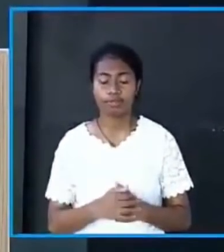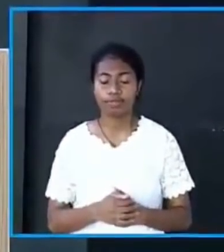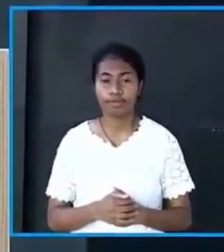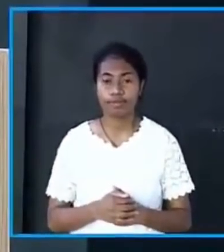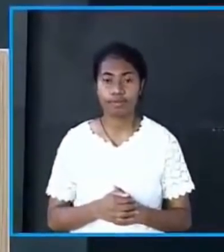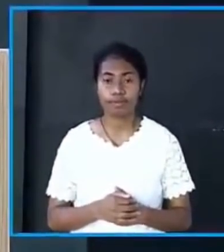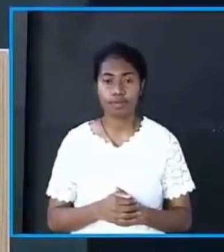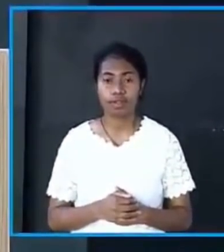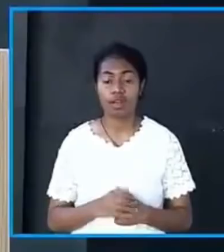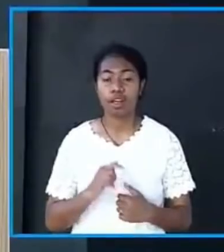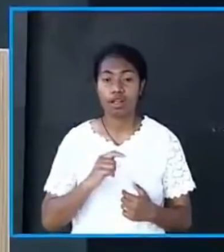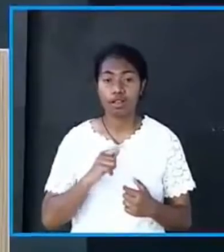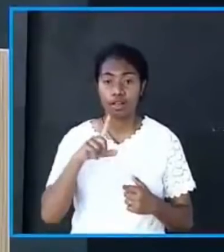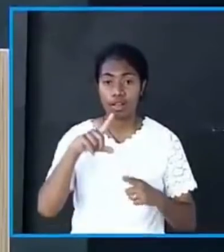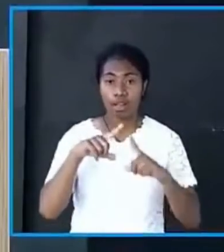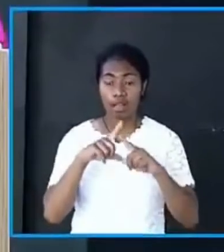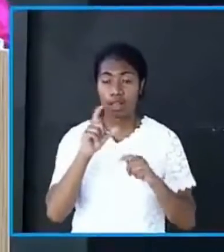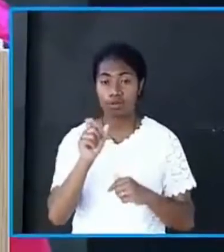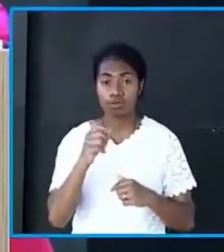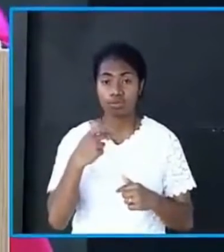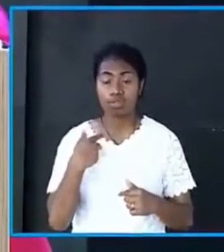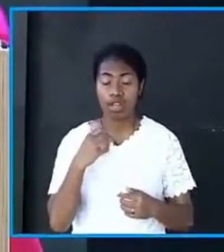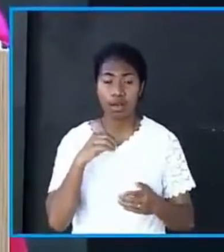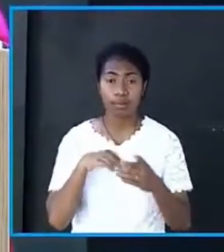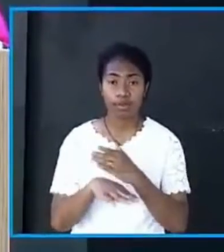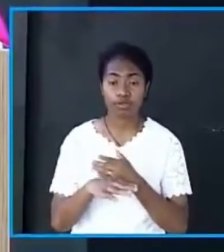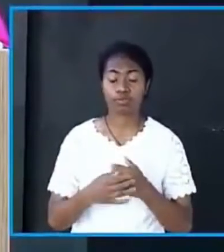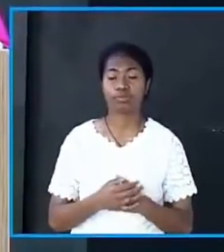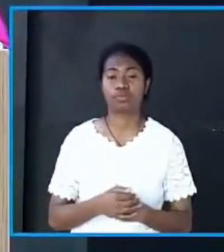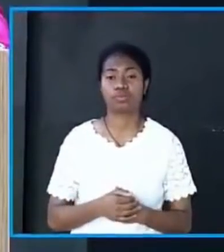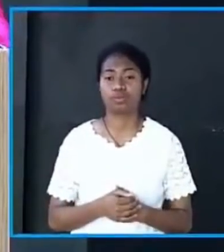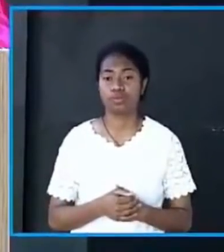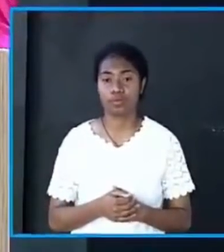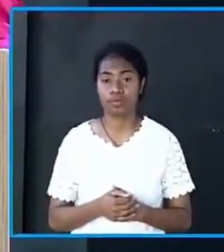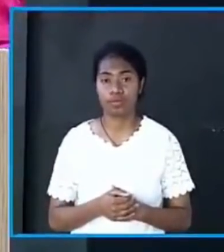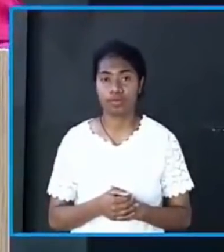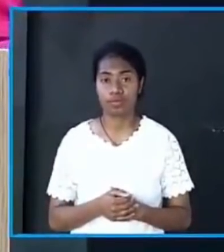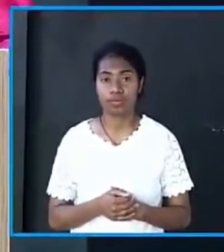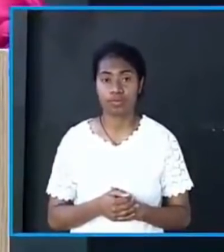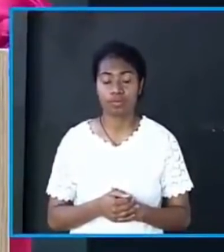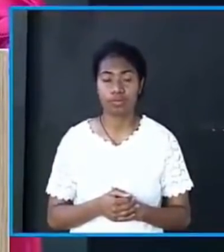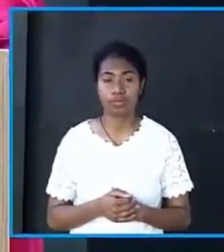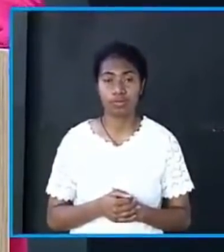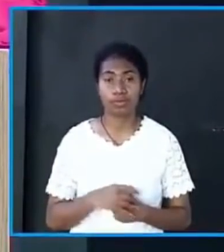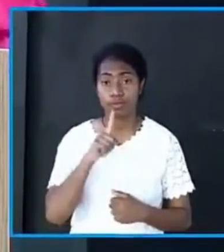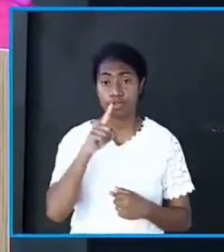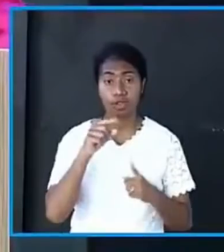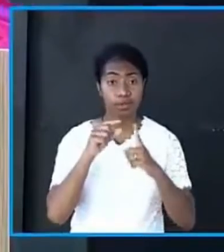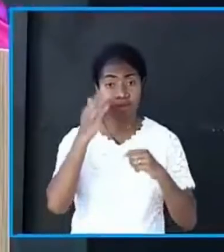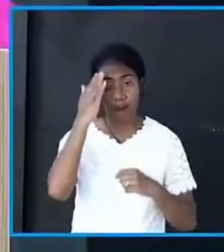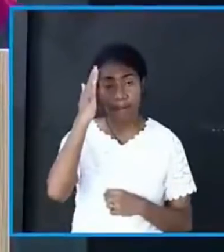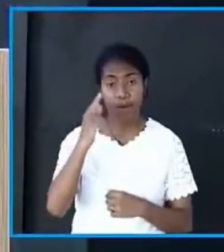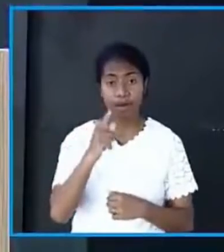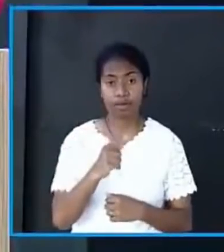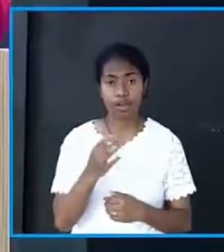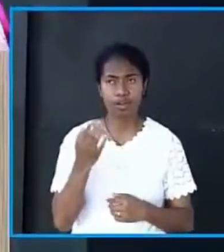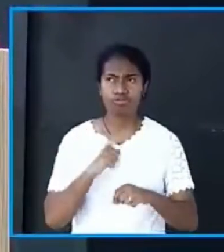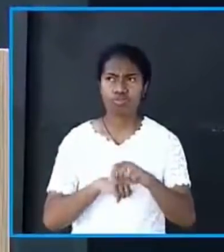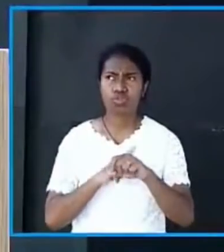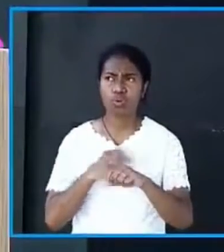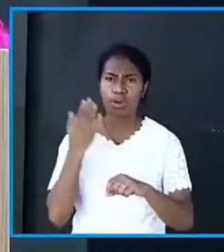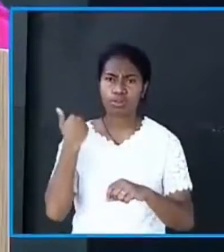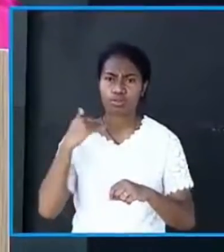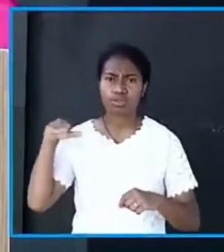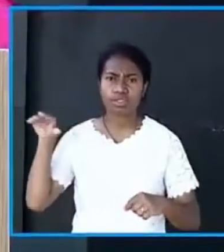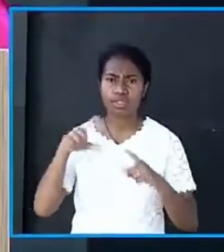lalu saya ambil masukkan di di saku apa kaos kaki waktu zaman